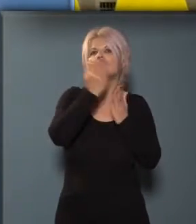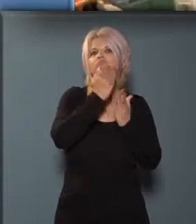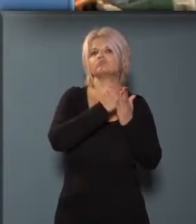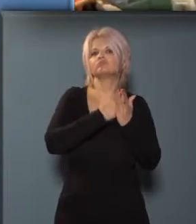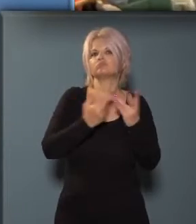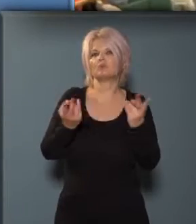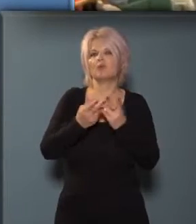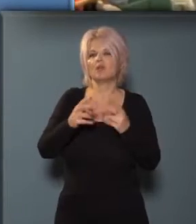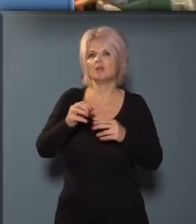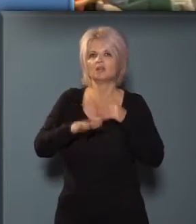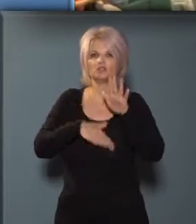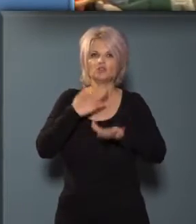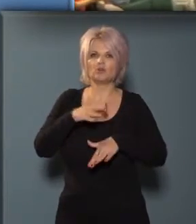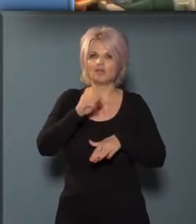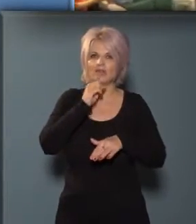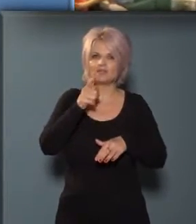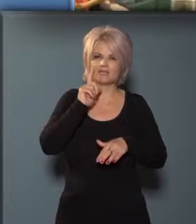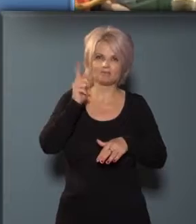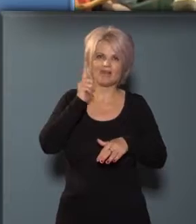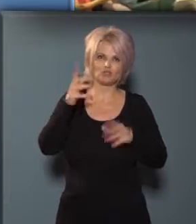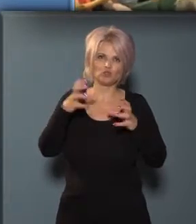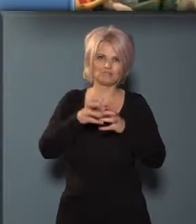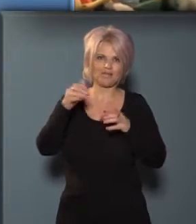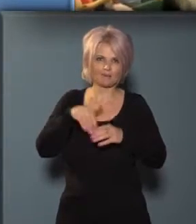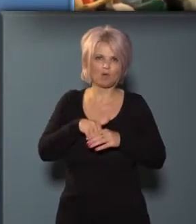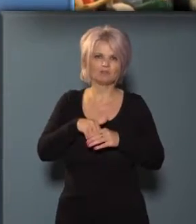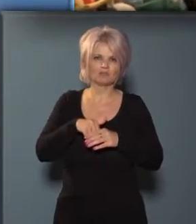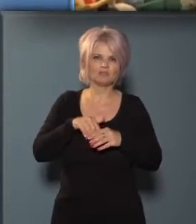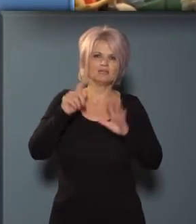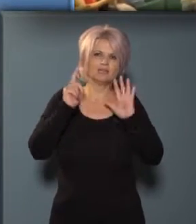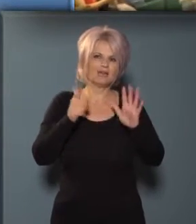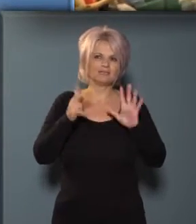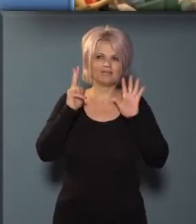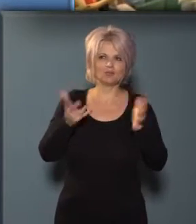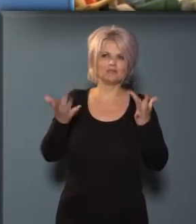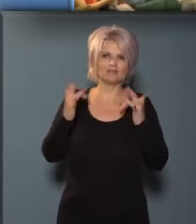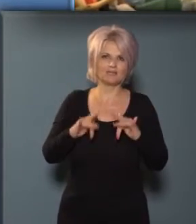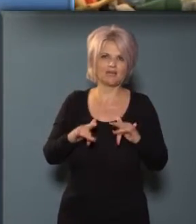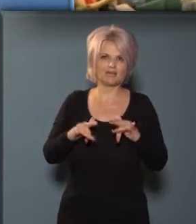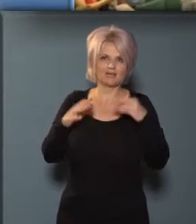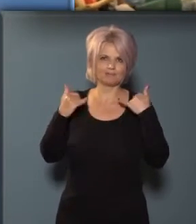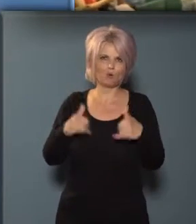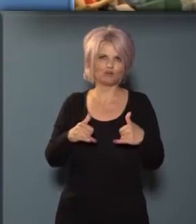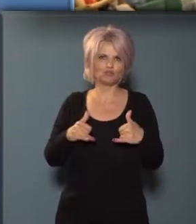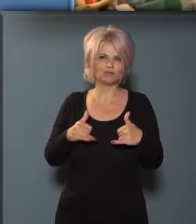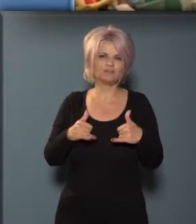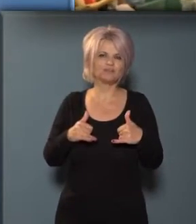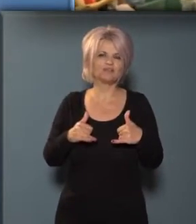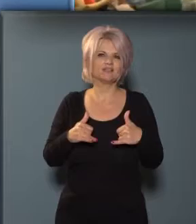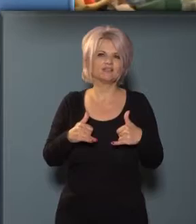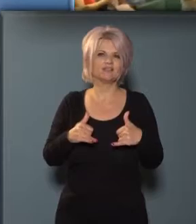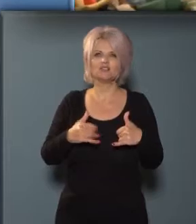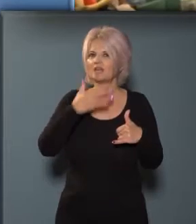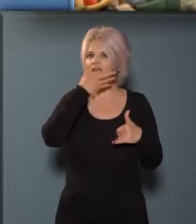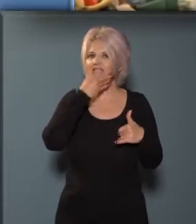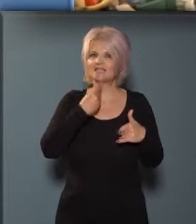A Soroksár SC most a másodosztályban szerepel, másodosztály 7.-8. helyén állnak, és egy nagyon-nagyon